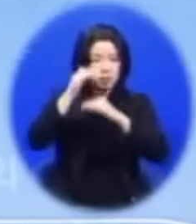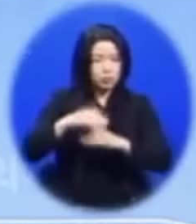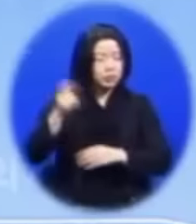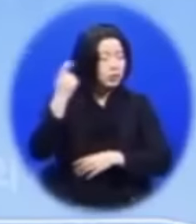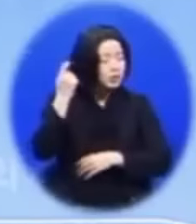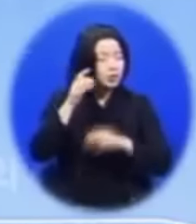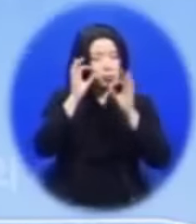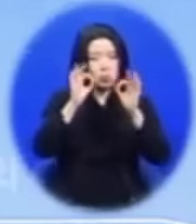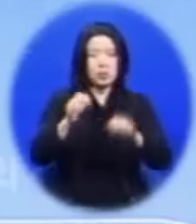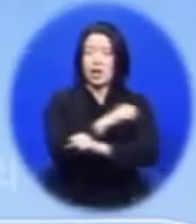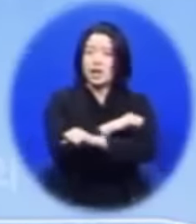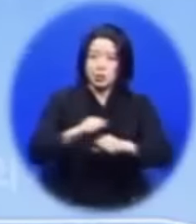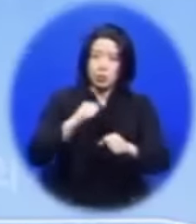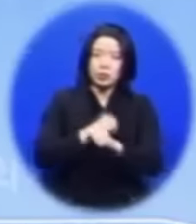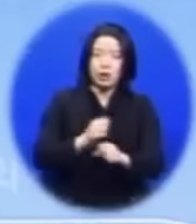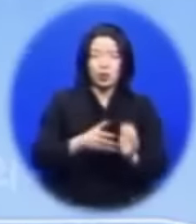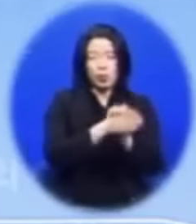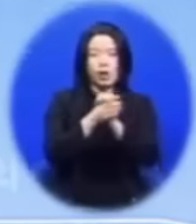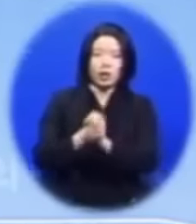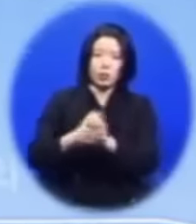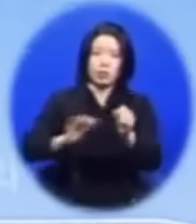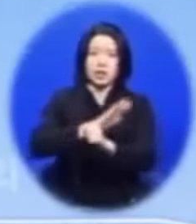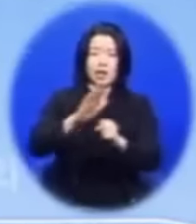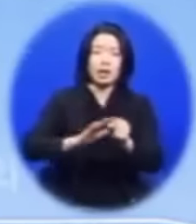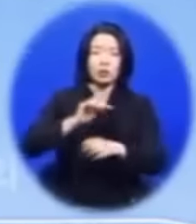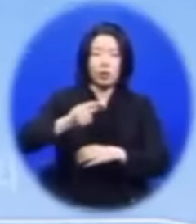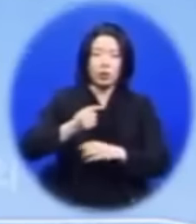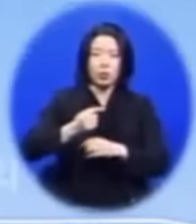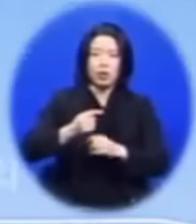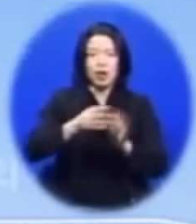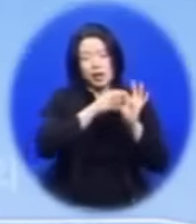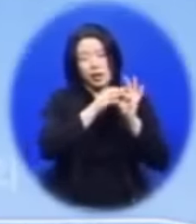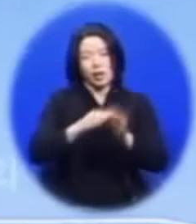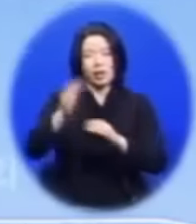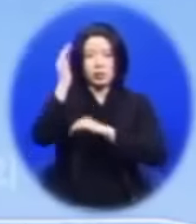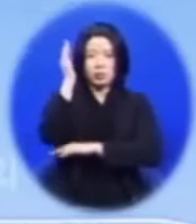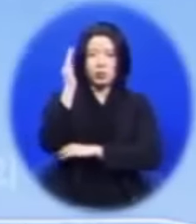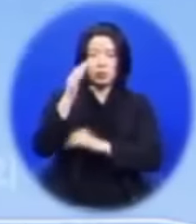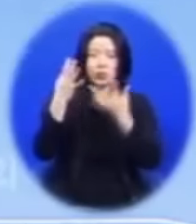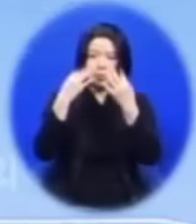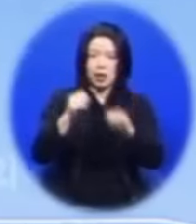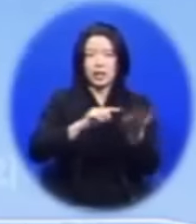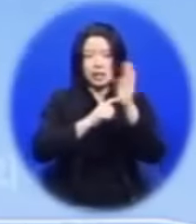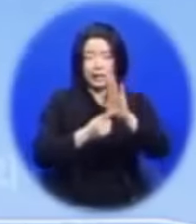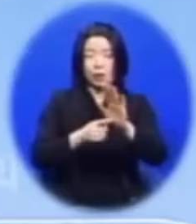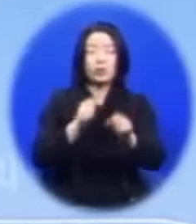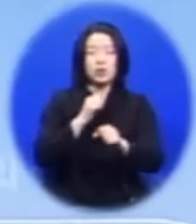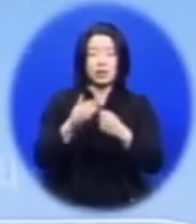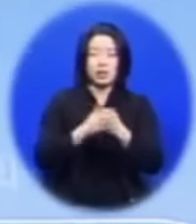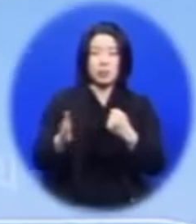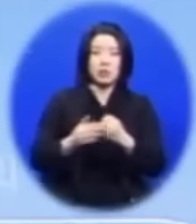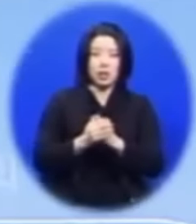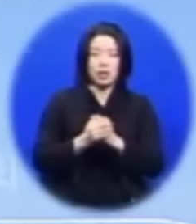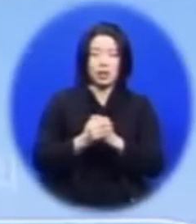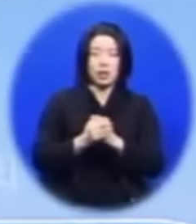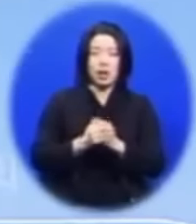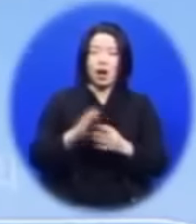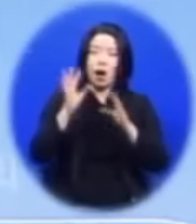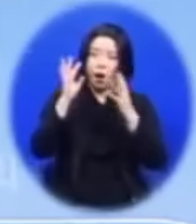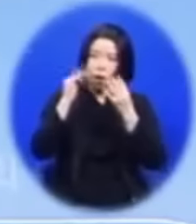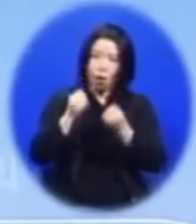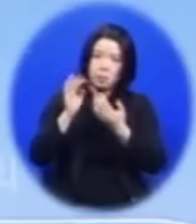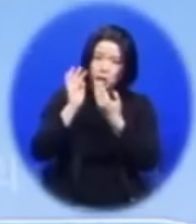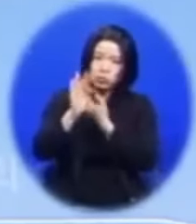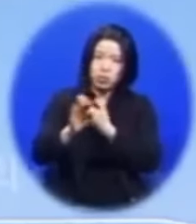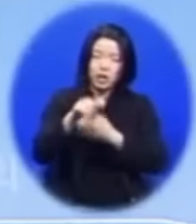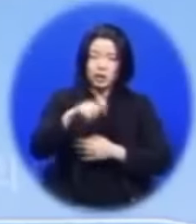이제 용서도 하고 화해도 하고 사랑도 하고 하도 그런 내용이 설교 중에 많이 나오니까 그리고는 얼마 지나서